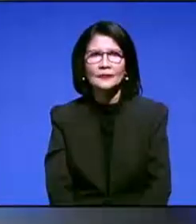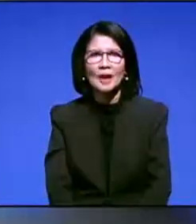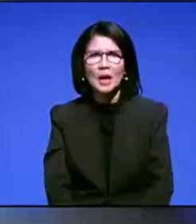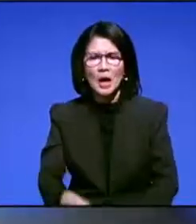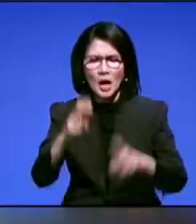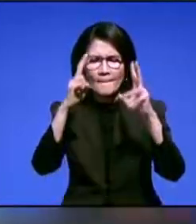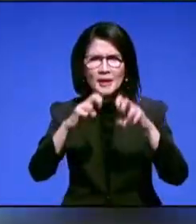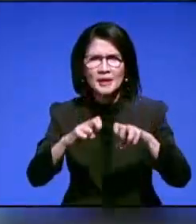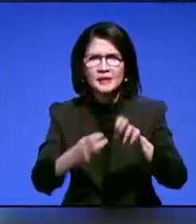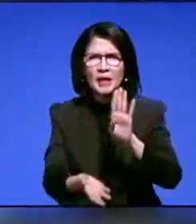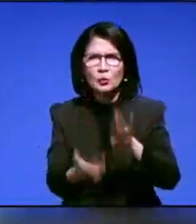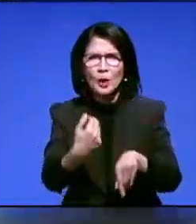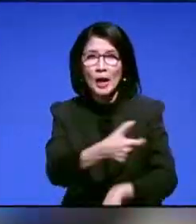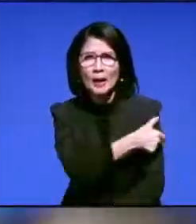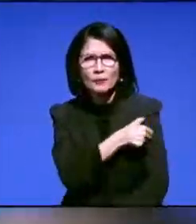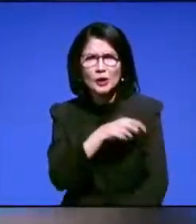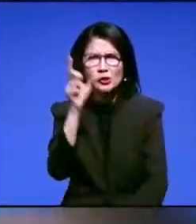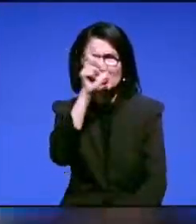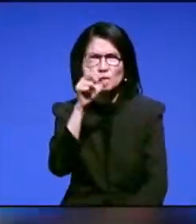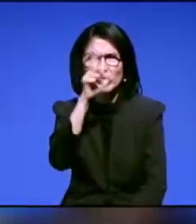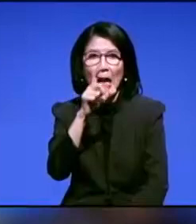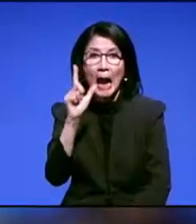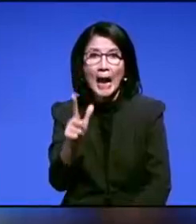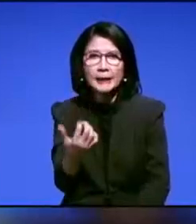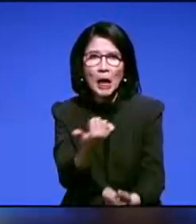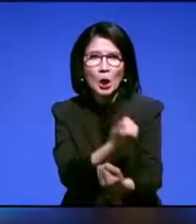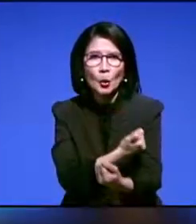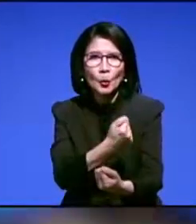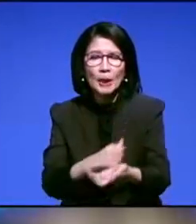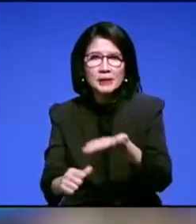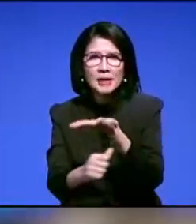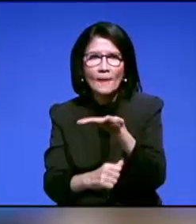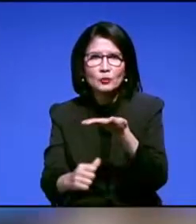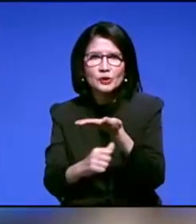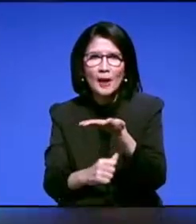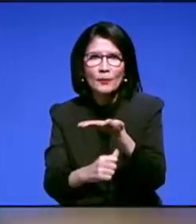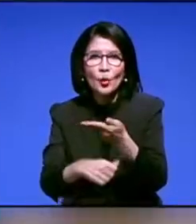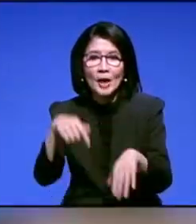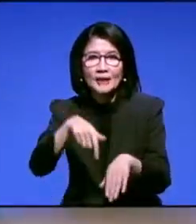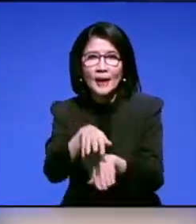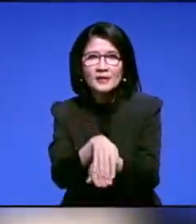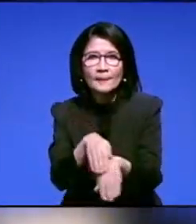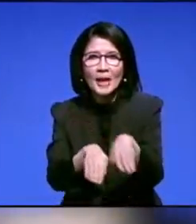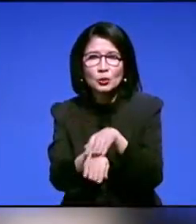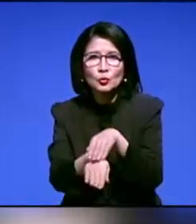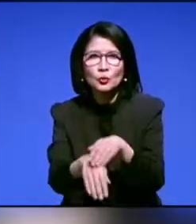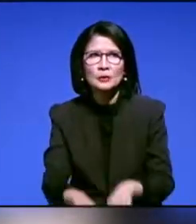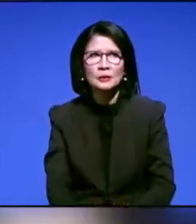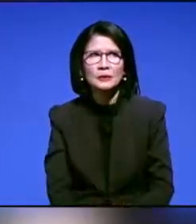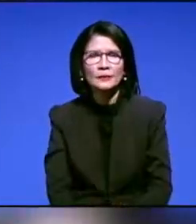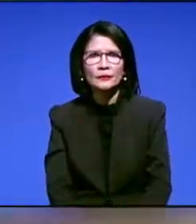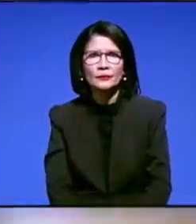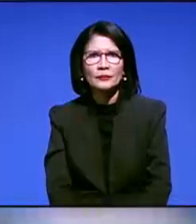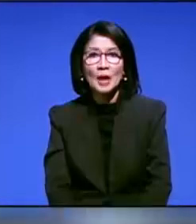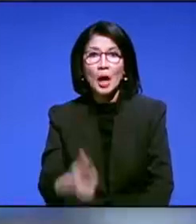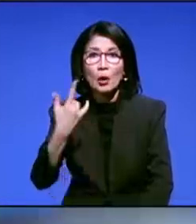Pengecekan kembali dilakukan karena petugas mencurigai ada narkotika jenis sabu yang dibawa dalam sepatu penumpang.